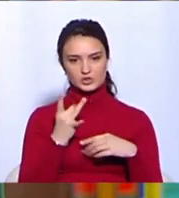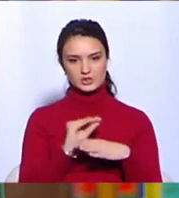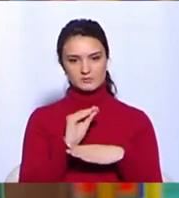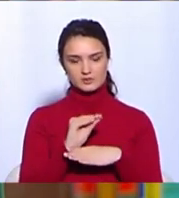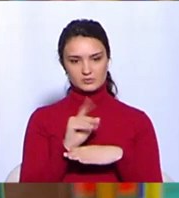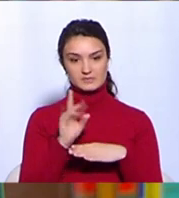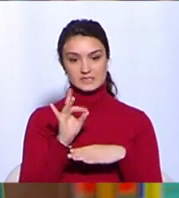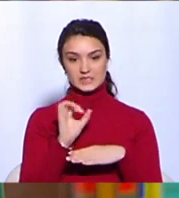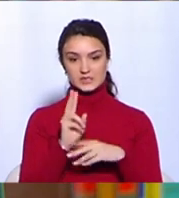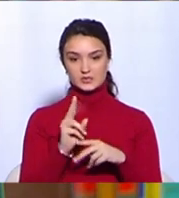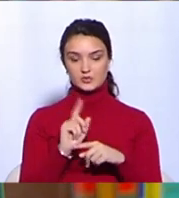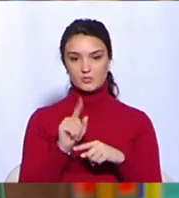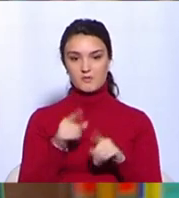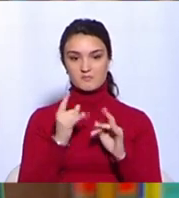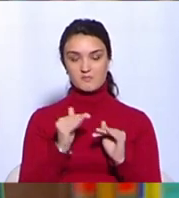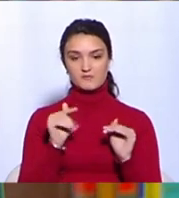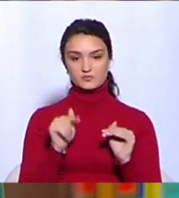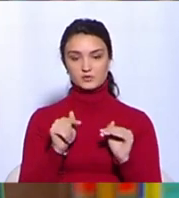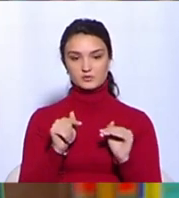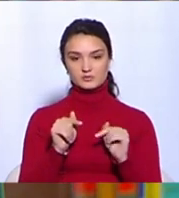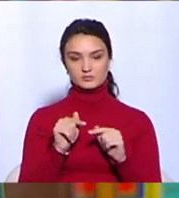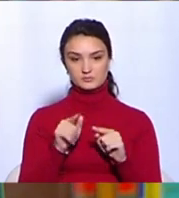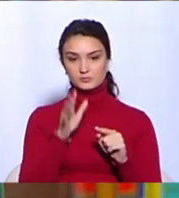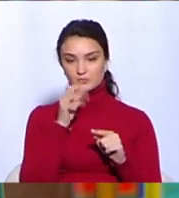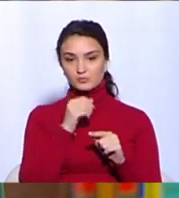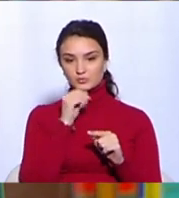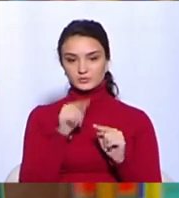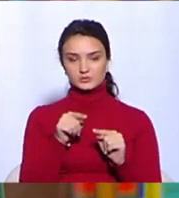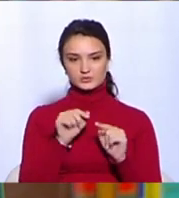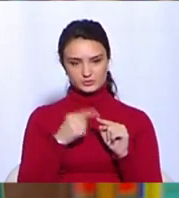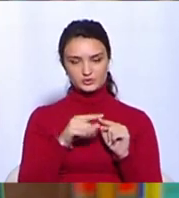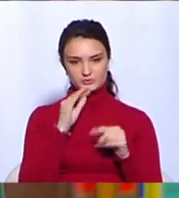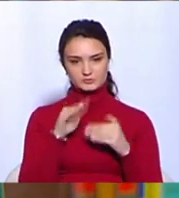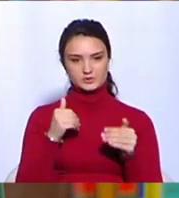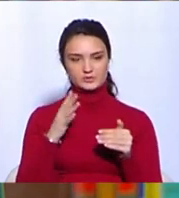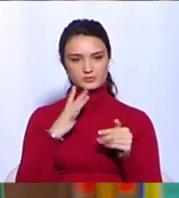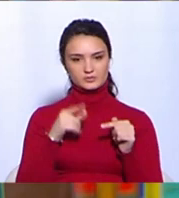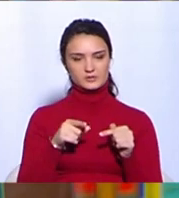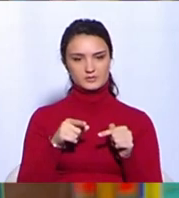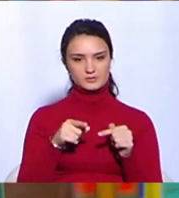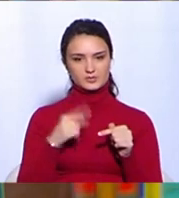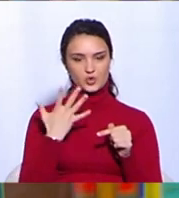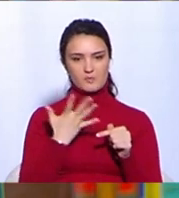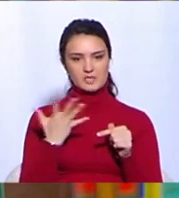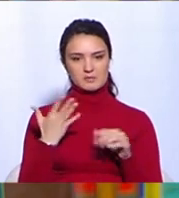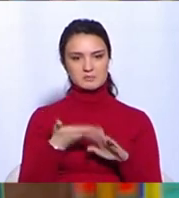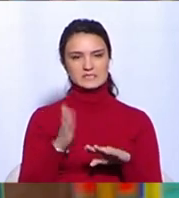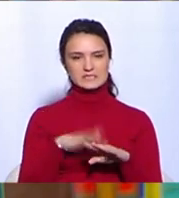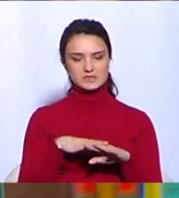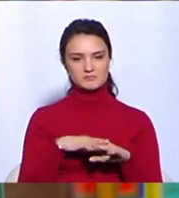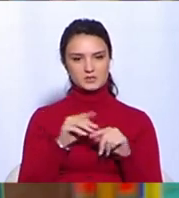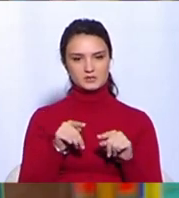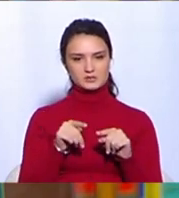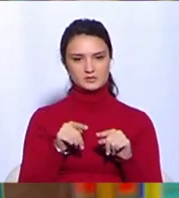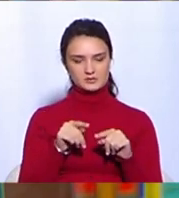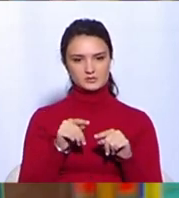იზრდება რისკი იმისა, რომ ამ ბავშვს, ამ მოზარდს შემდგომში გამოუვლინდეს რომელიმე მძიმე,